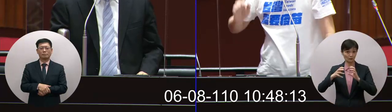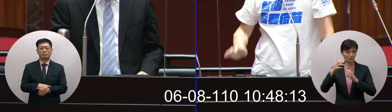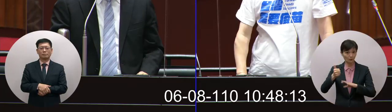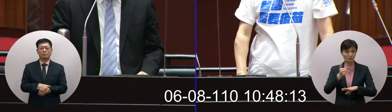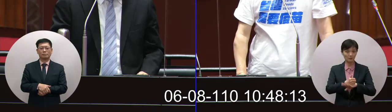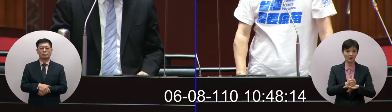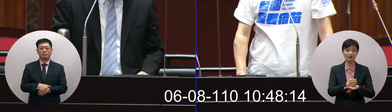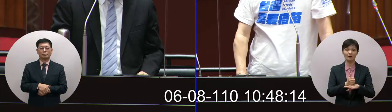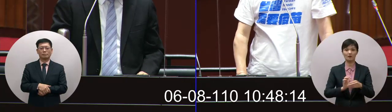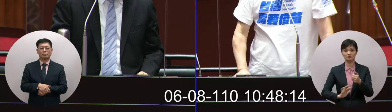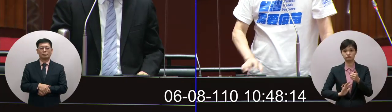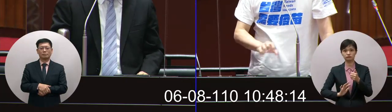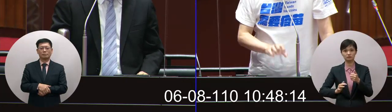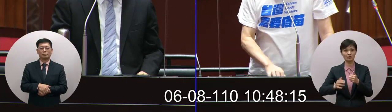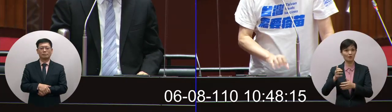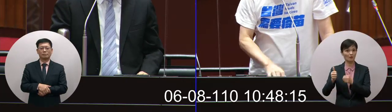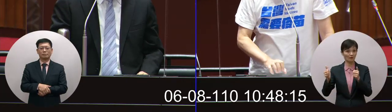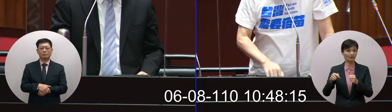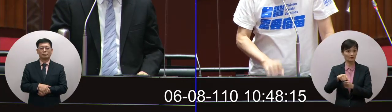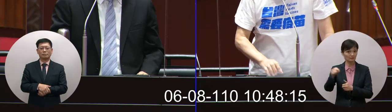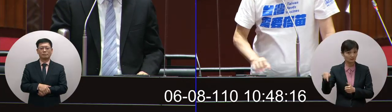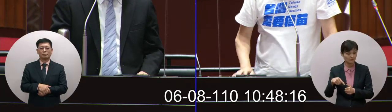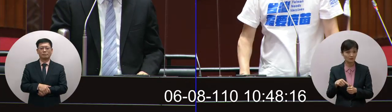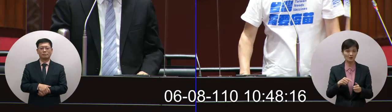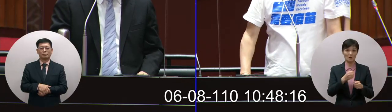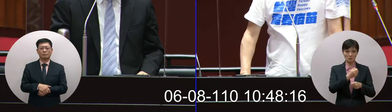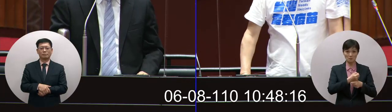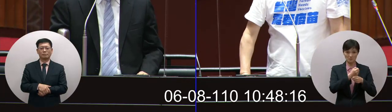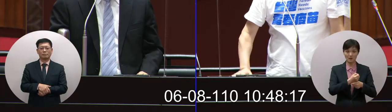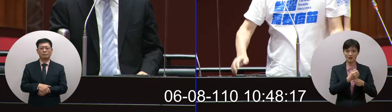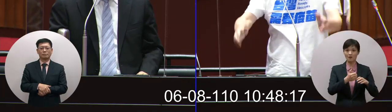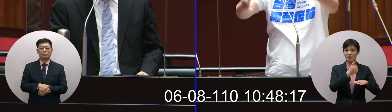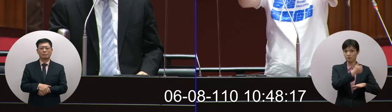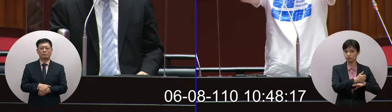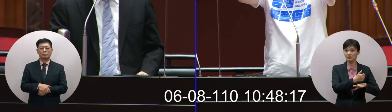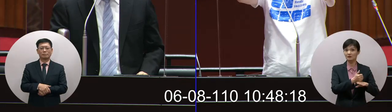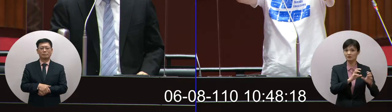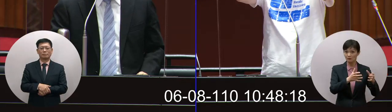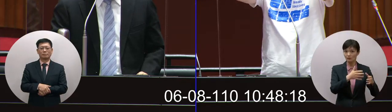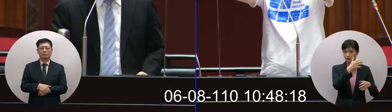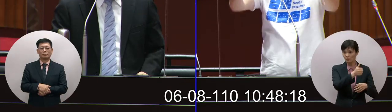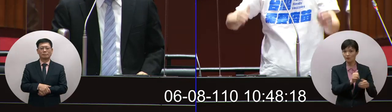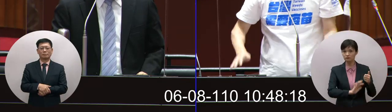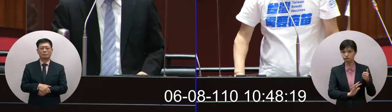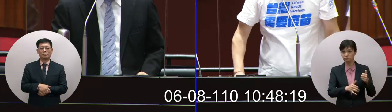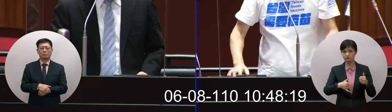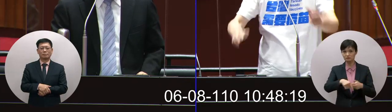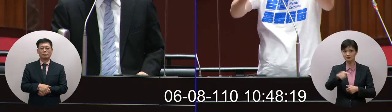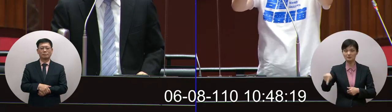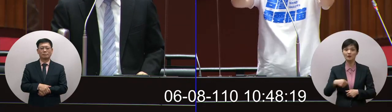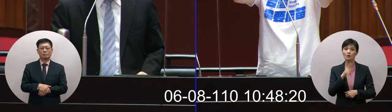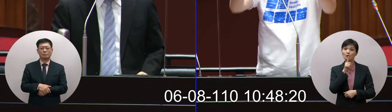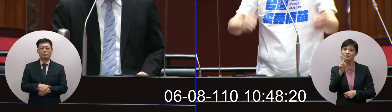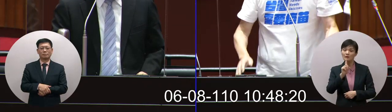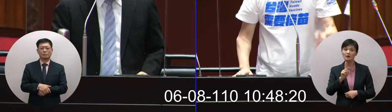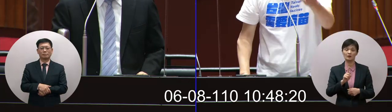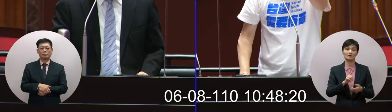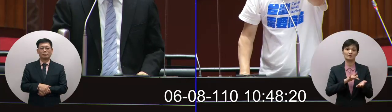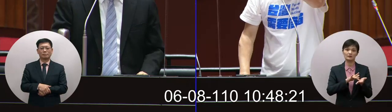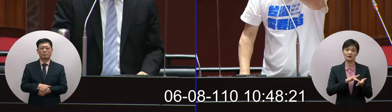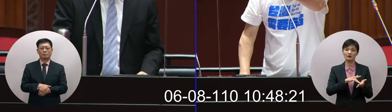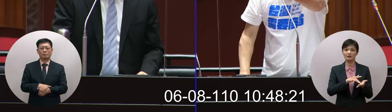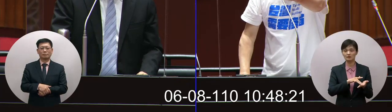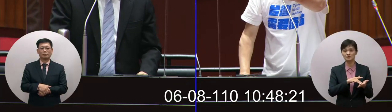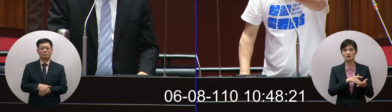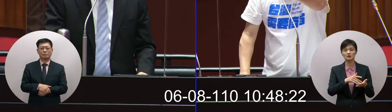英九时候的官员，这个专业的人大家说，都按照药事法第48条12就可以立，看你